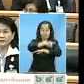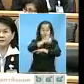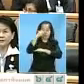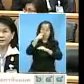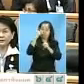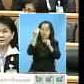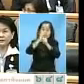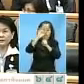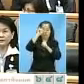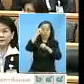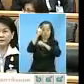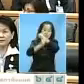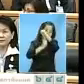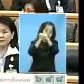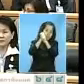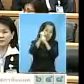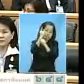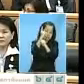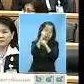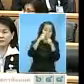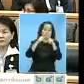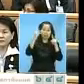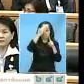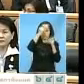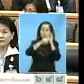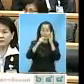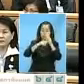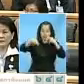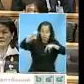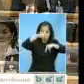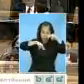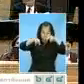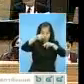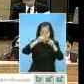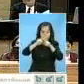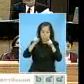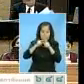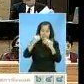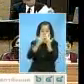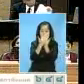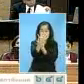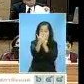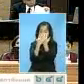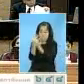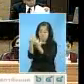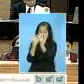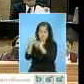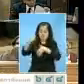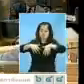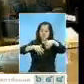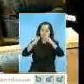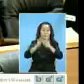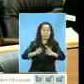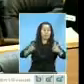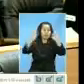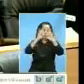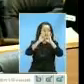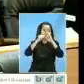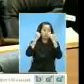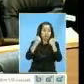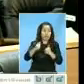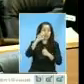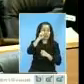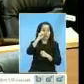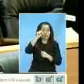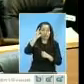พื่ออะไรครับเพื่อความรอบคอบและการรับฟังเสียงของประชาชนเป็นเรื่องสำคัญเพราะฉะนั้นสสรจะต้องมีหน้าที่ในการ